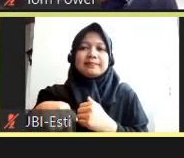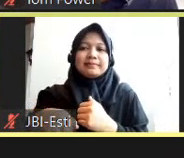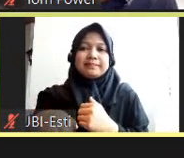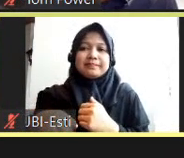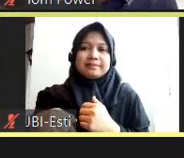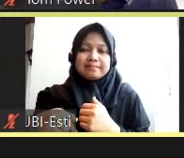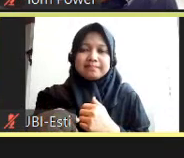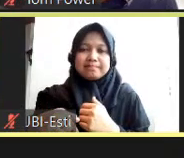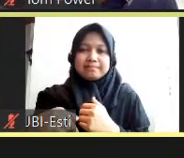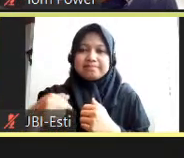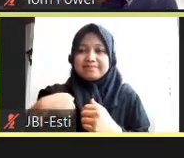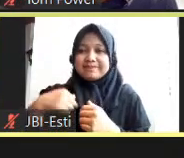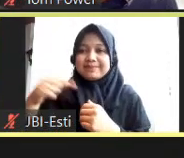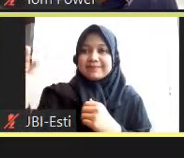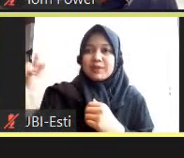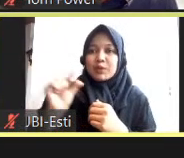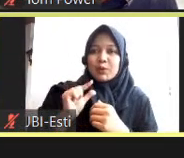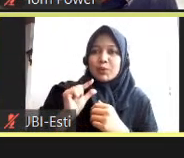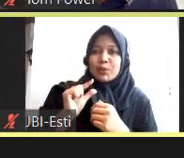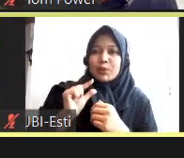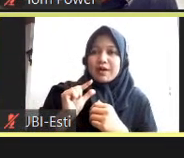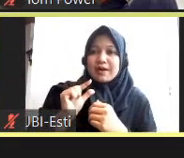kacamata digital.